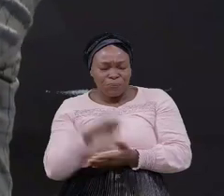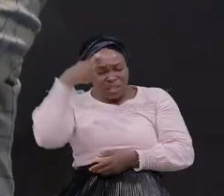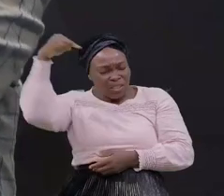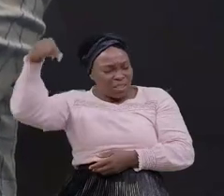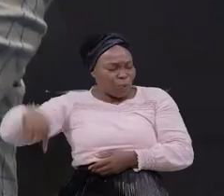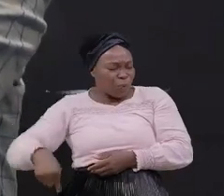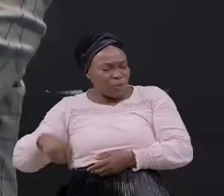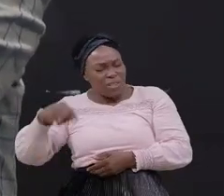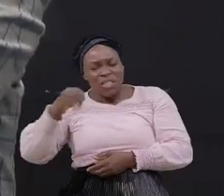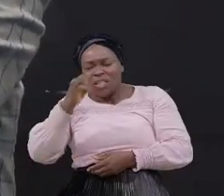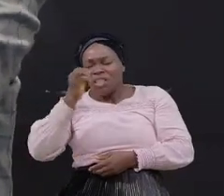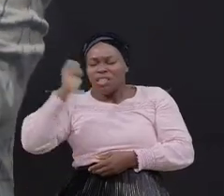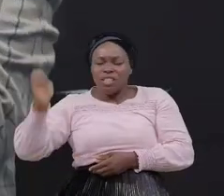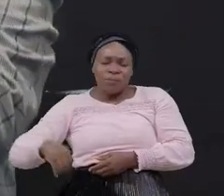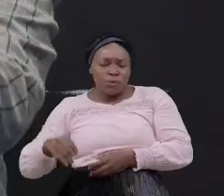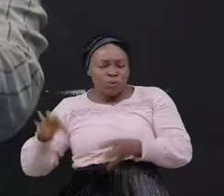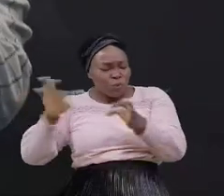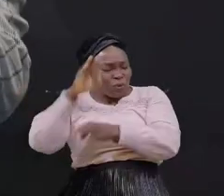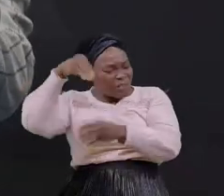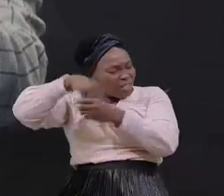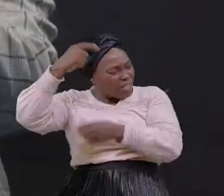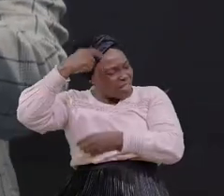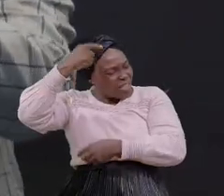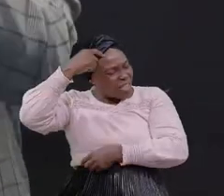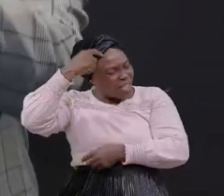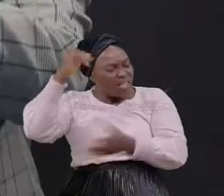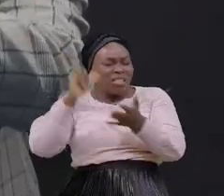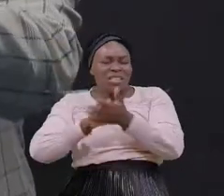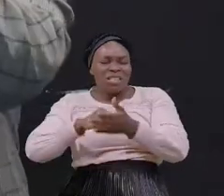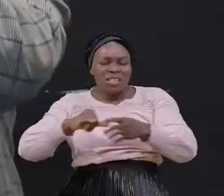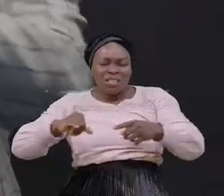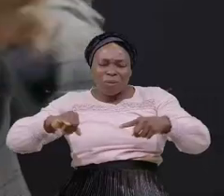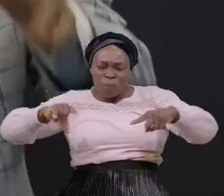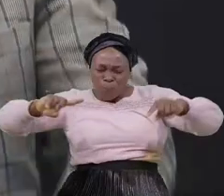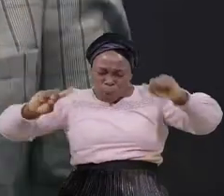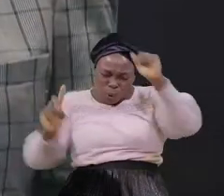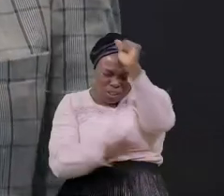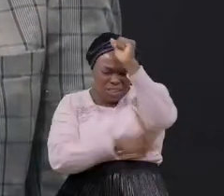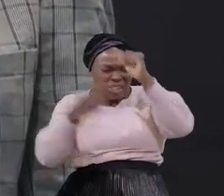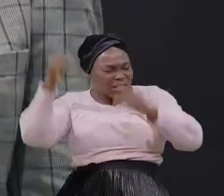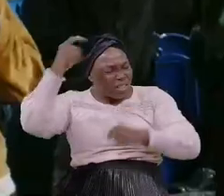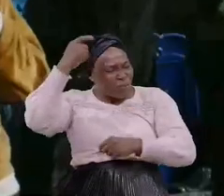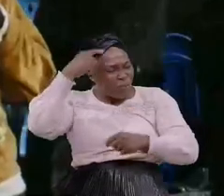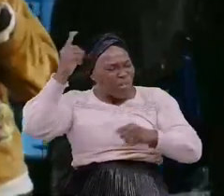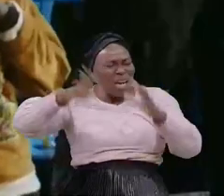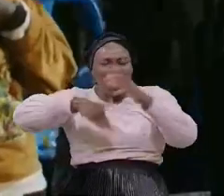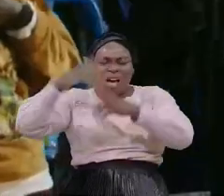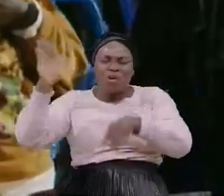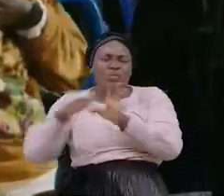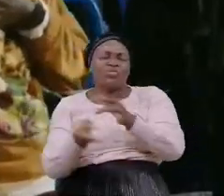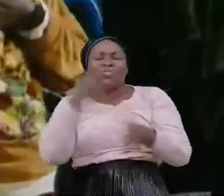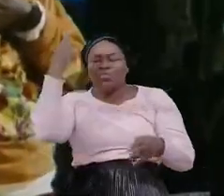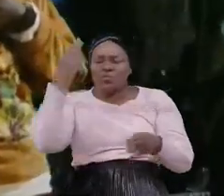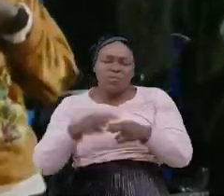Les démons, les esprits méchants dans la tête qui dérangent le cerveau Sortez de là au nom de